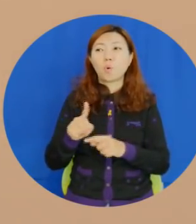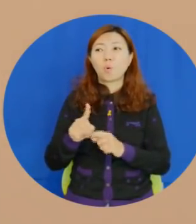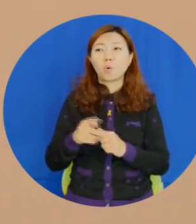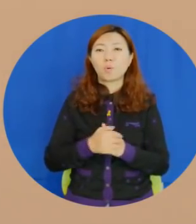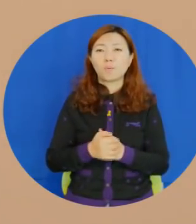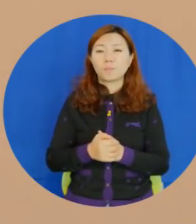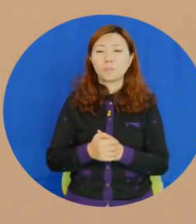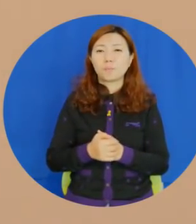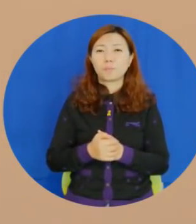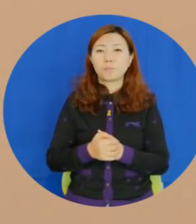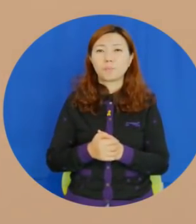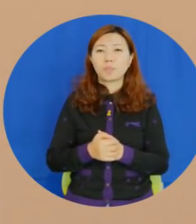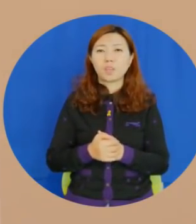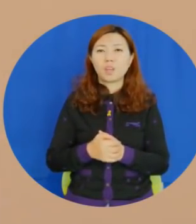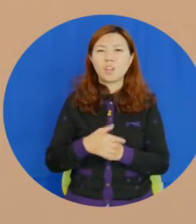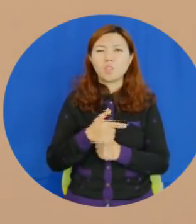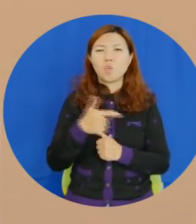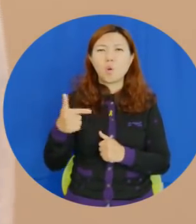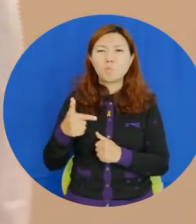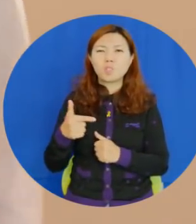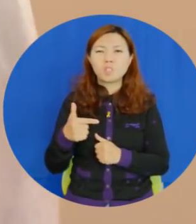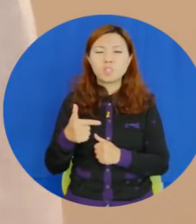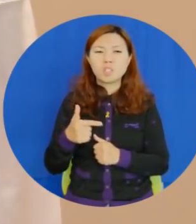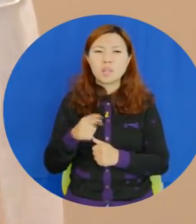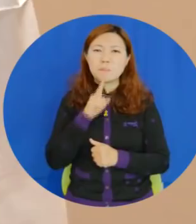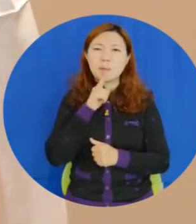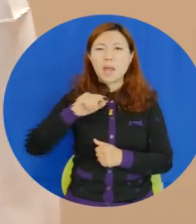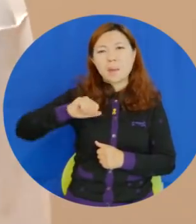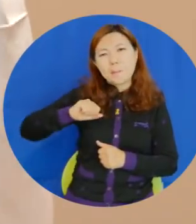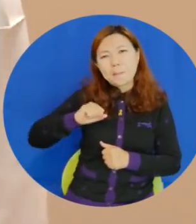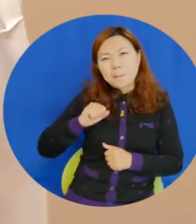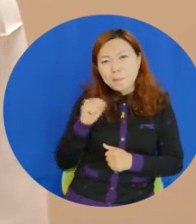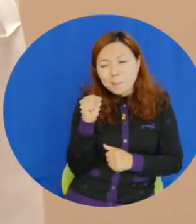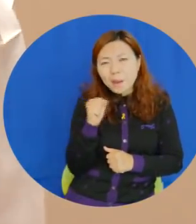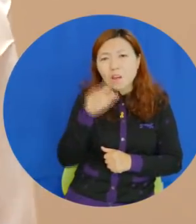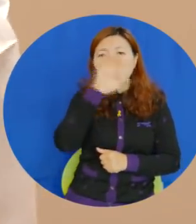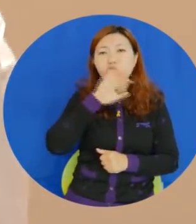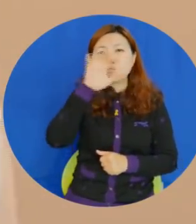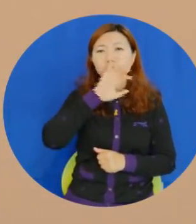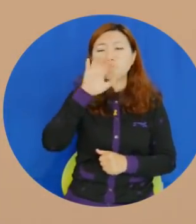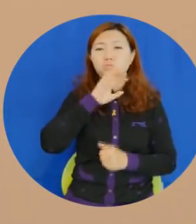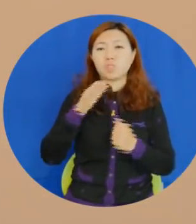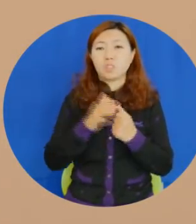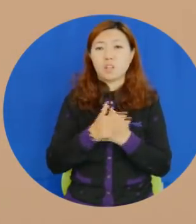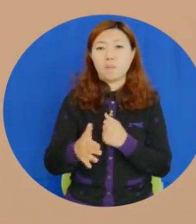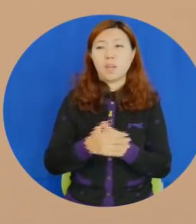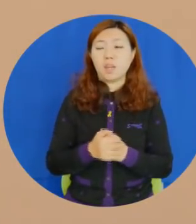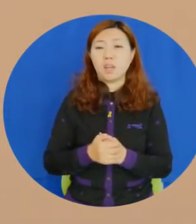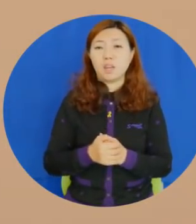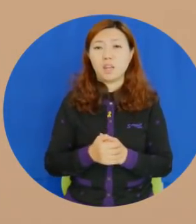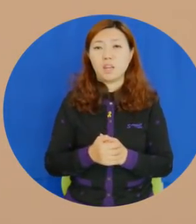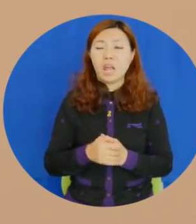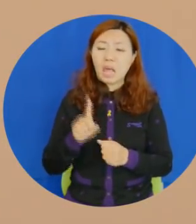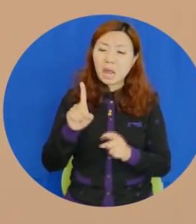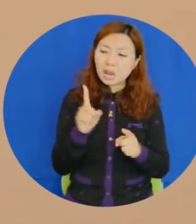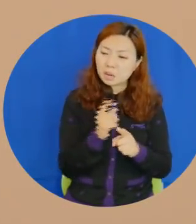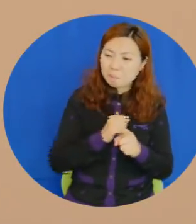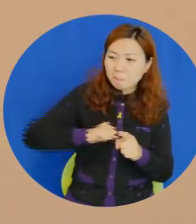번째는 이 너무 이렇게 종속적으로 말 잘 듣도록만 훈련돼 있기